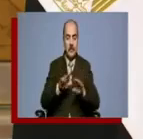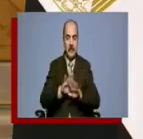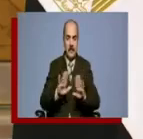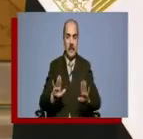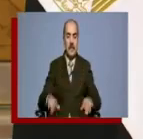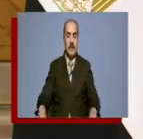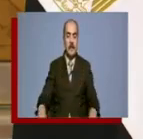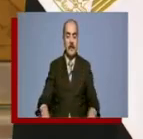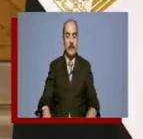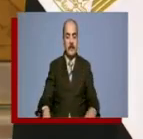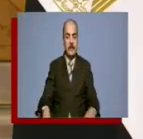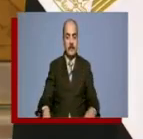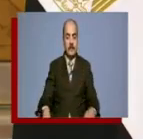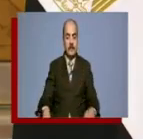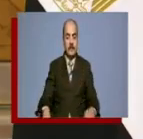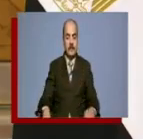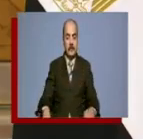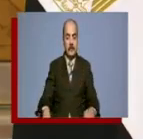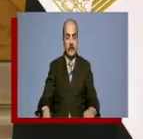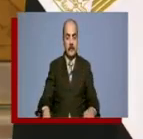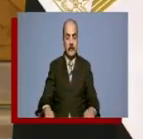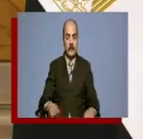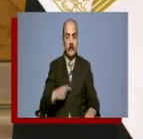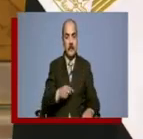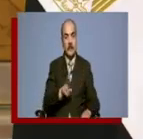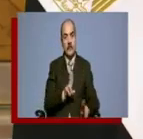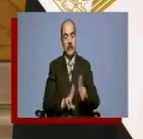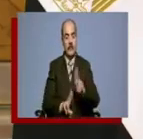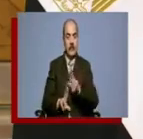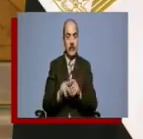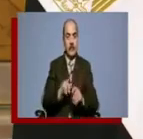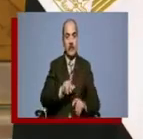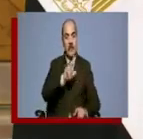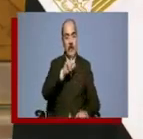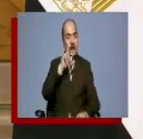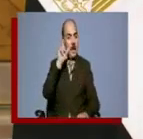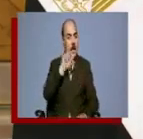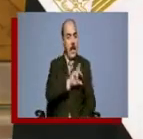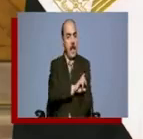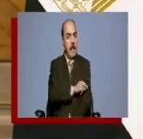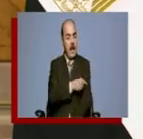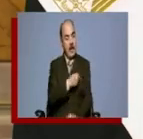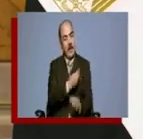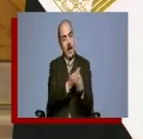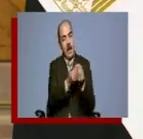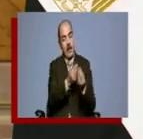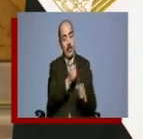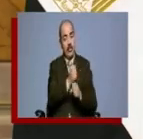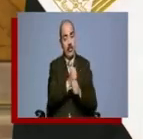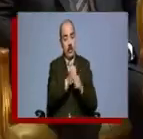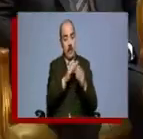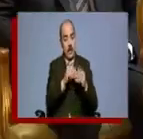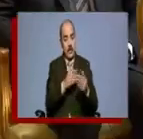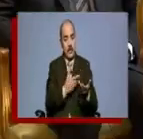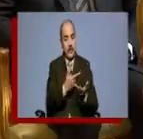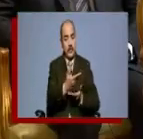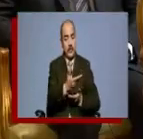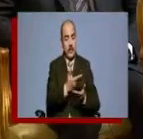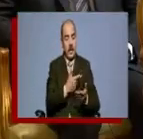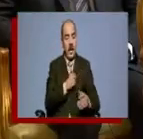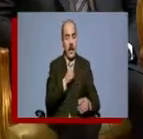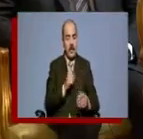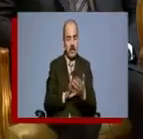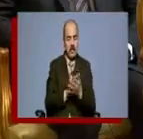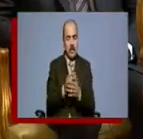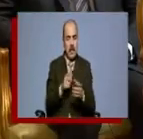وصحف اللي فاكرين عندهم احلام الصهيونيه ده رقم واحد رقم اثنين ان ربنا كرمنا في هذه المرحله لدينا بالفعل قياده سياسيه